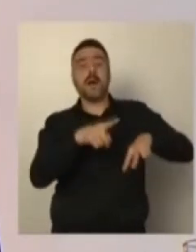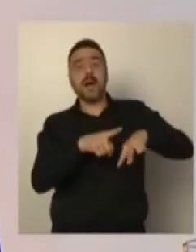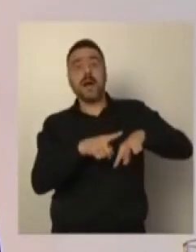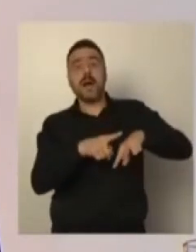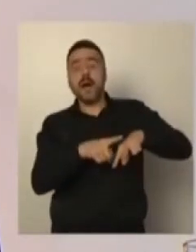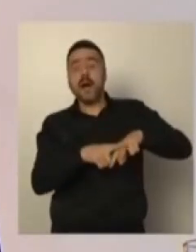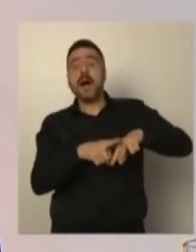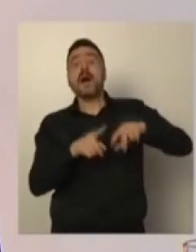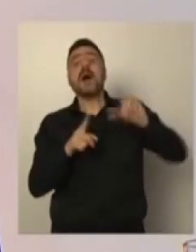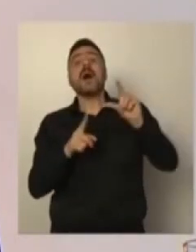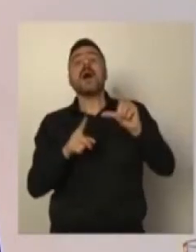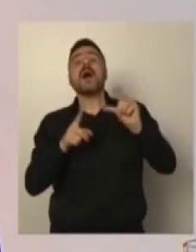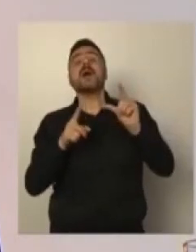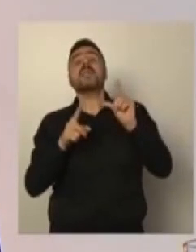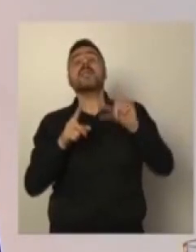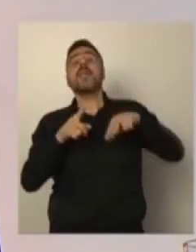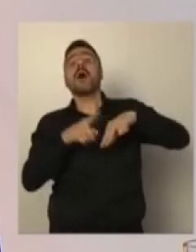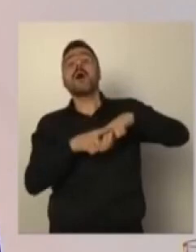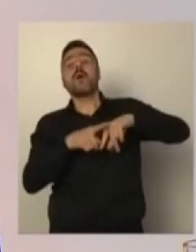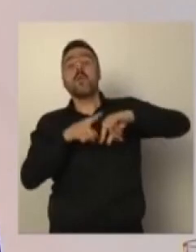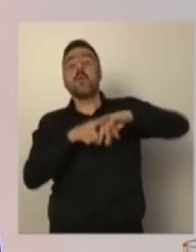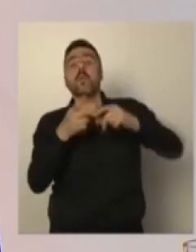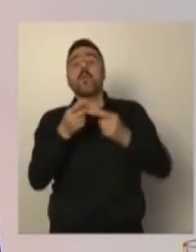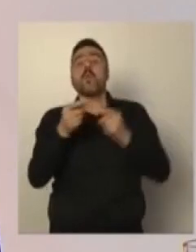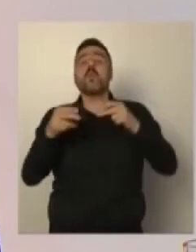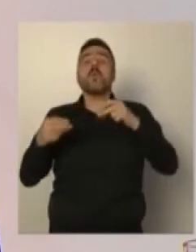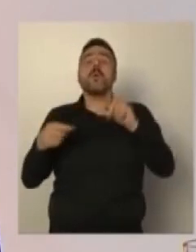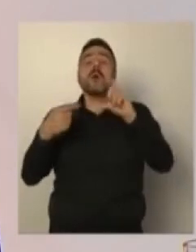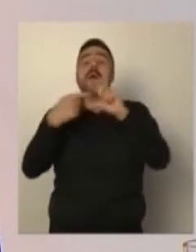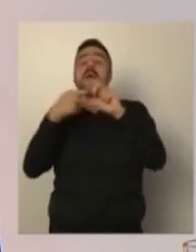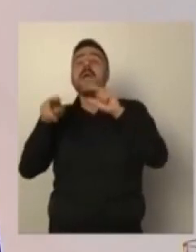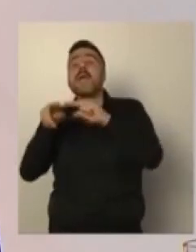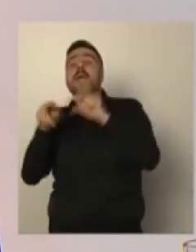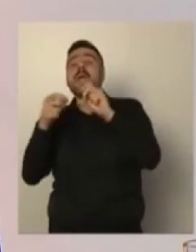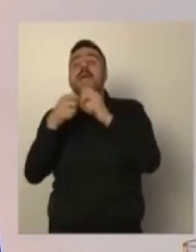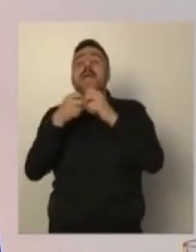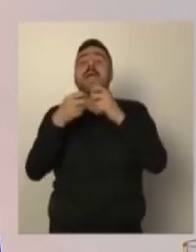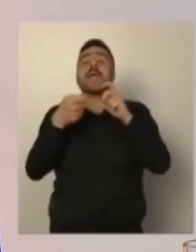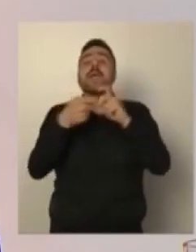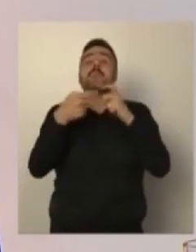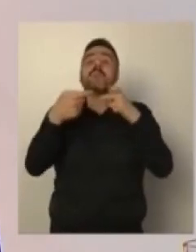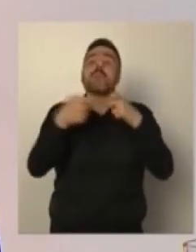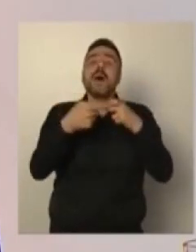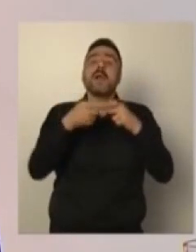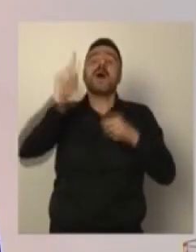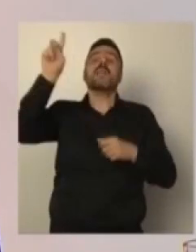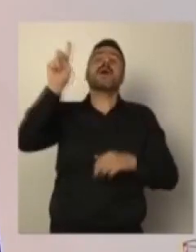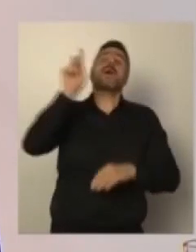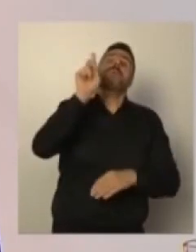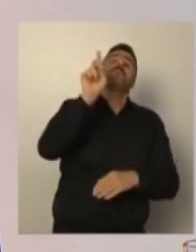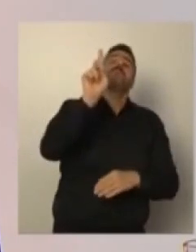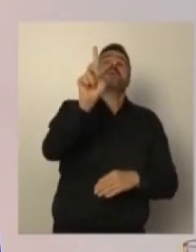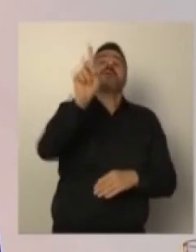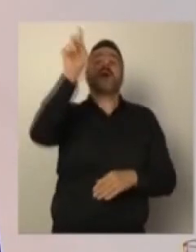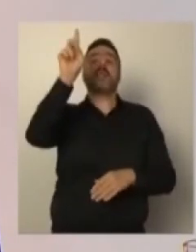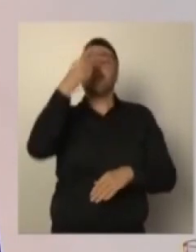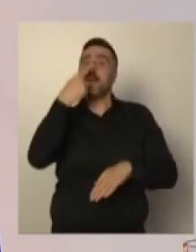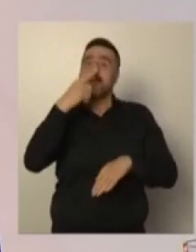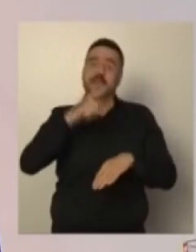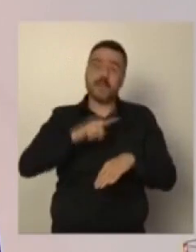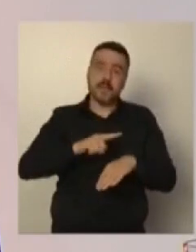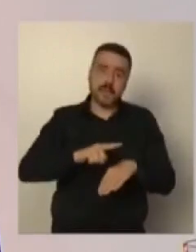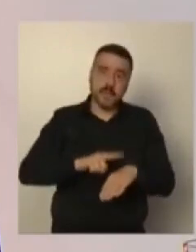ahara fetek'ude mezmumen mahzule." Allah'tan başka ilah tanıma. Sonra kınanmış